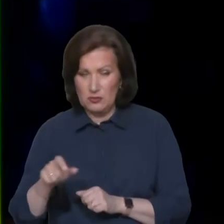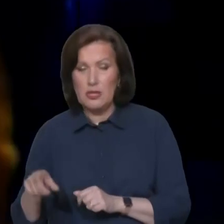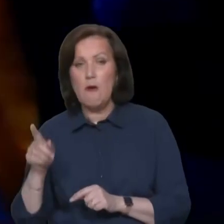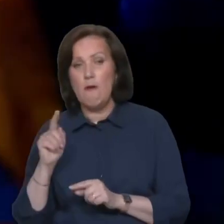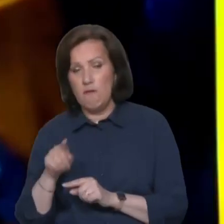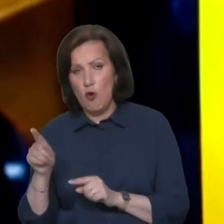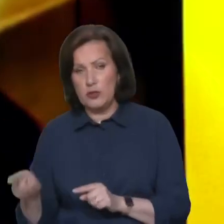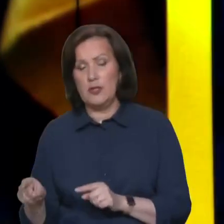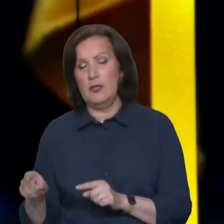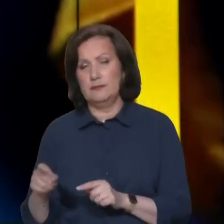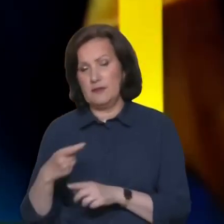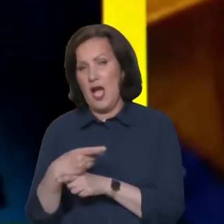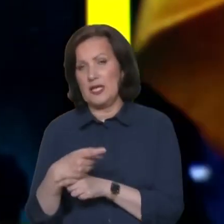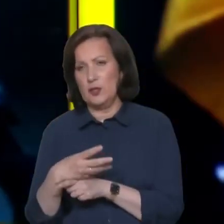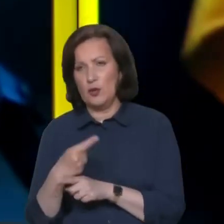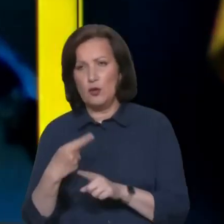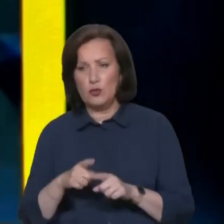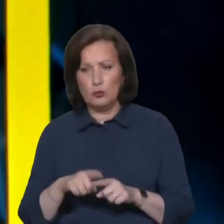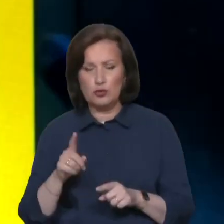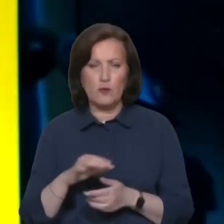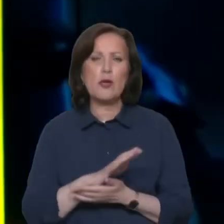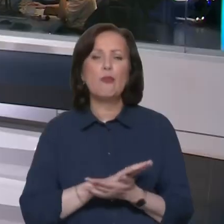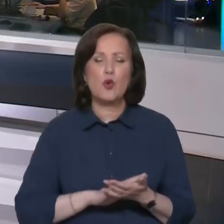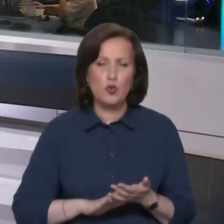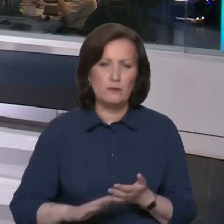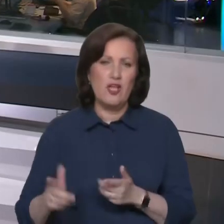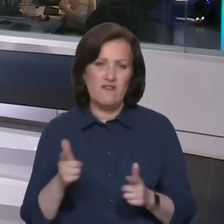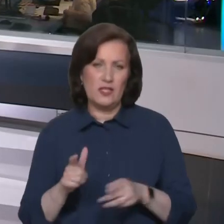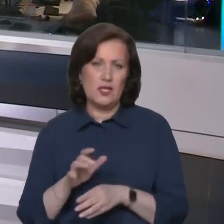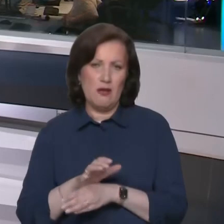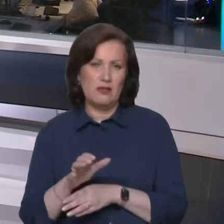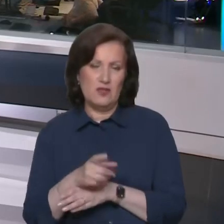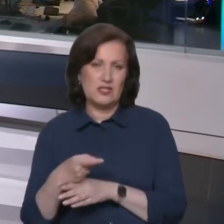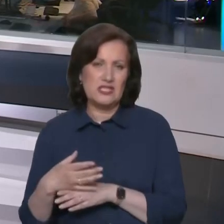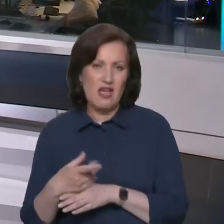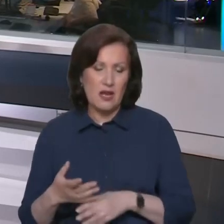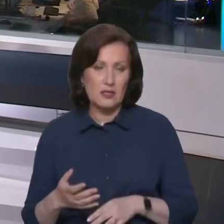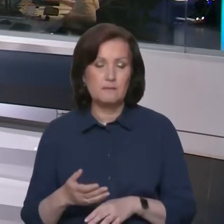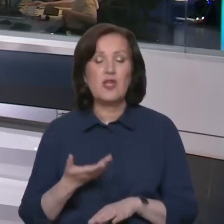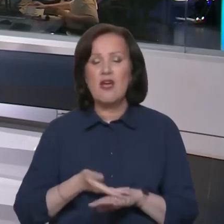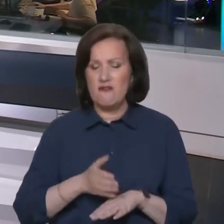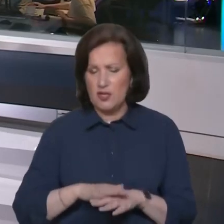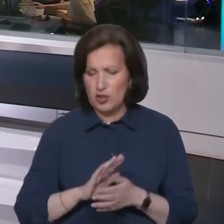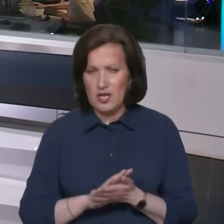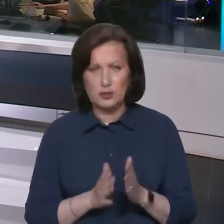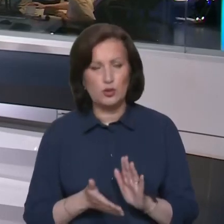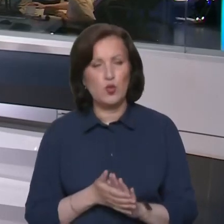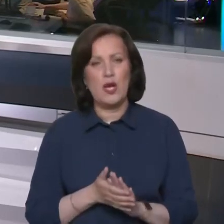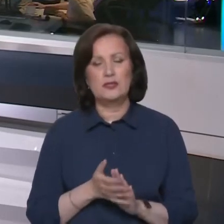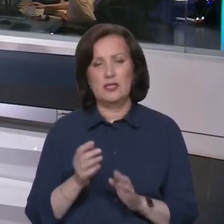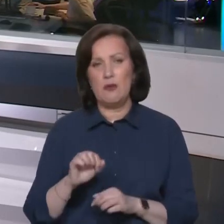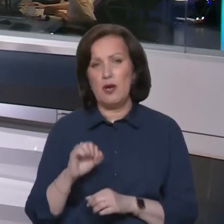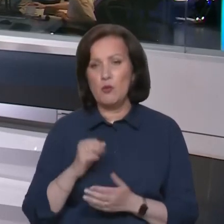вони компенсують це артилерією, тому що вони продовжують виготовляти артилерійські снаряди. Важка ситуація